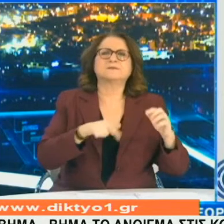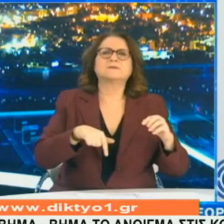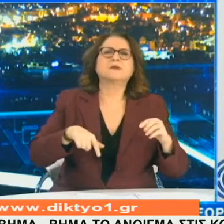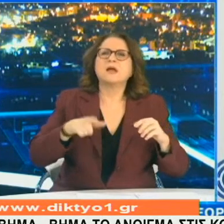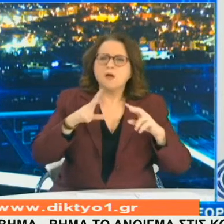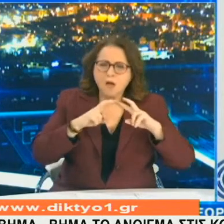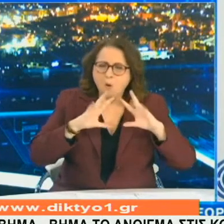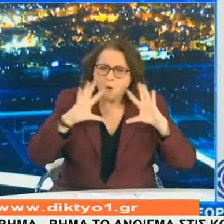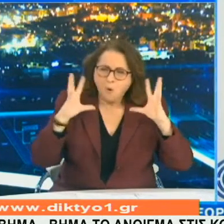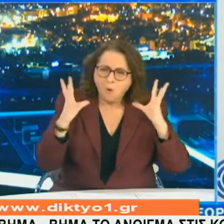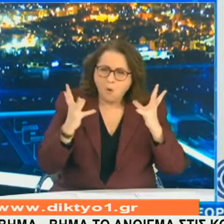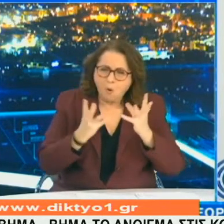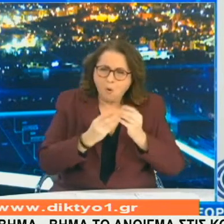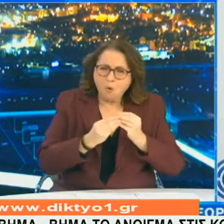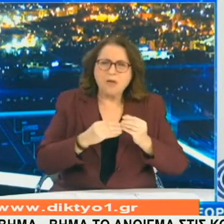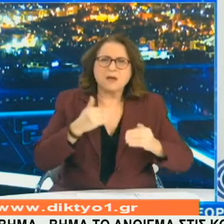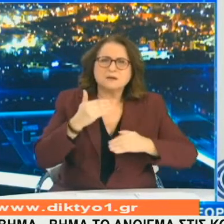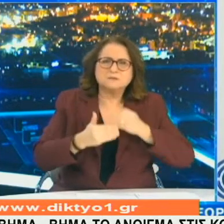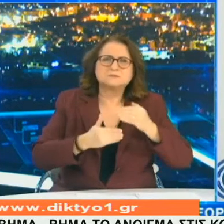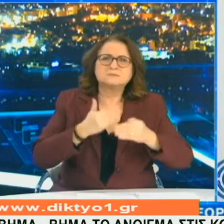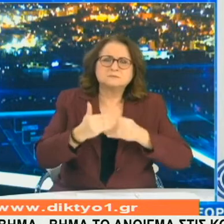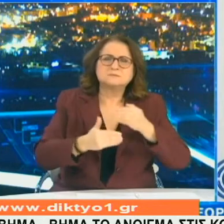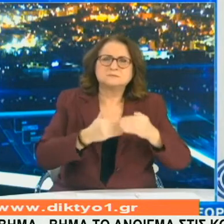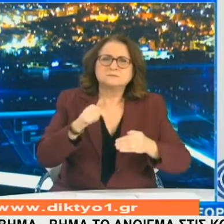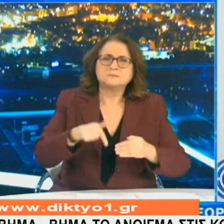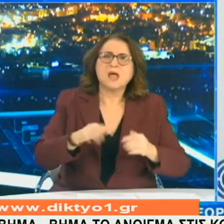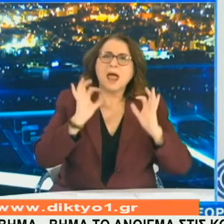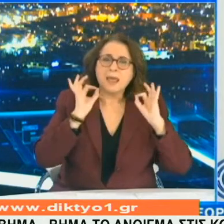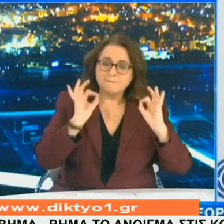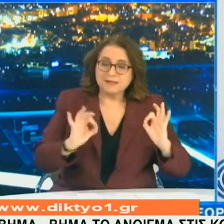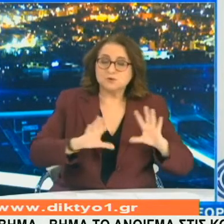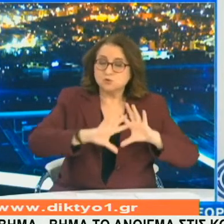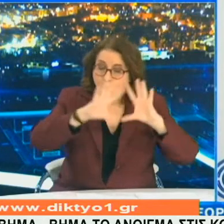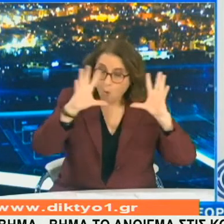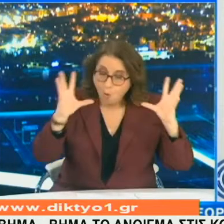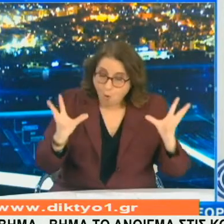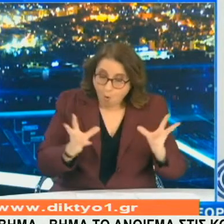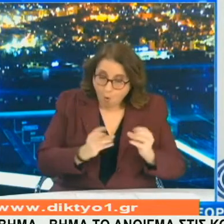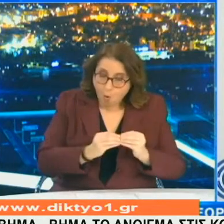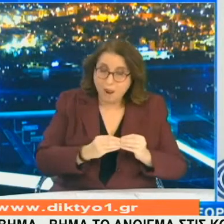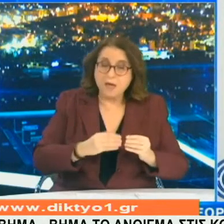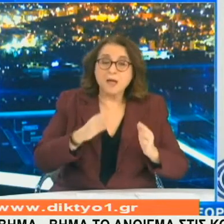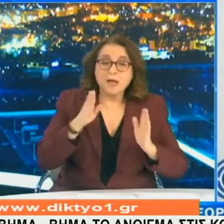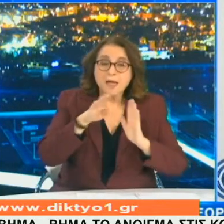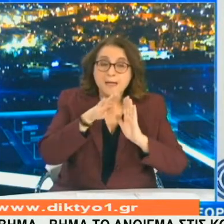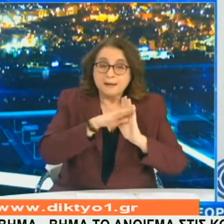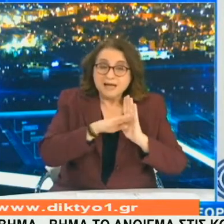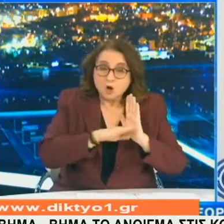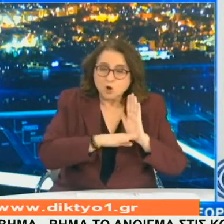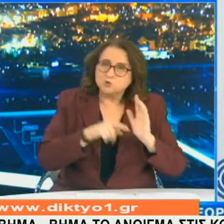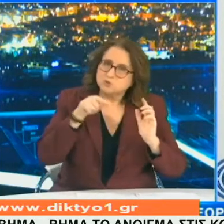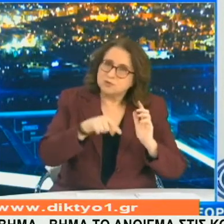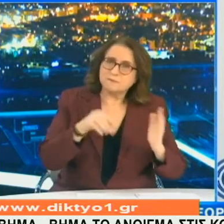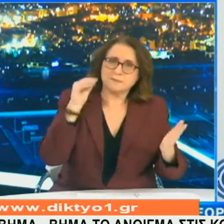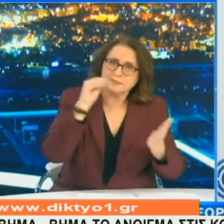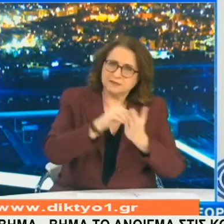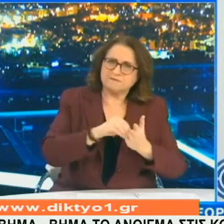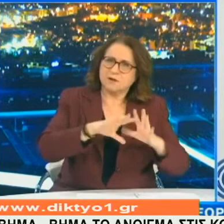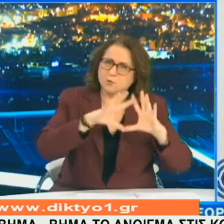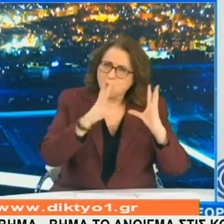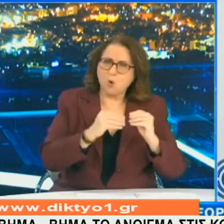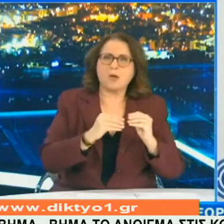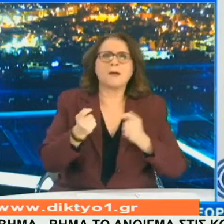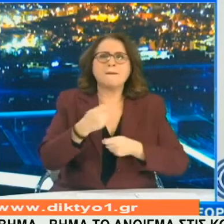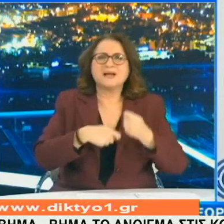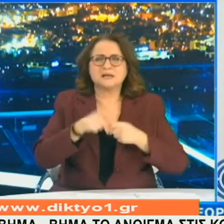το σύνολο του λιανικού εμπορίου ξεκινάει τη λειτουργία του τη Δευτέρα, με την μέθοδο και τον τρόπο που προηγουμένως σας ανέλησα.